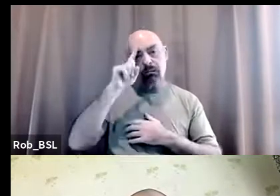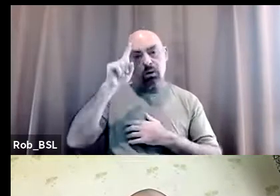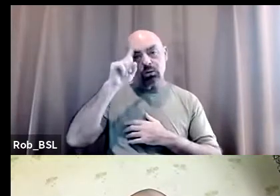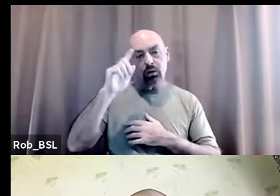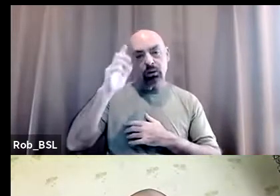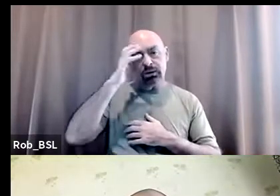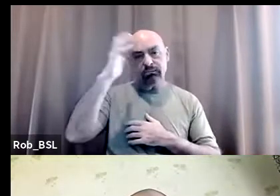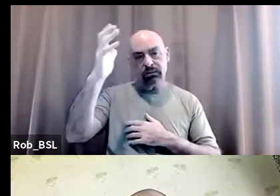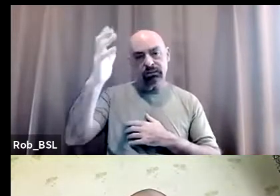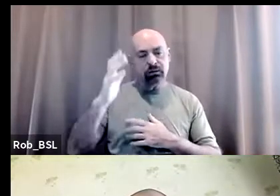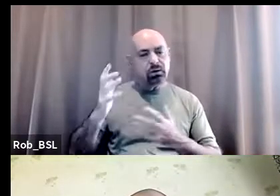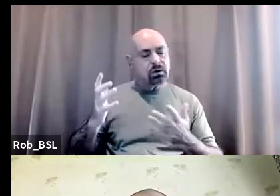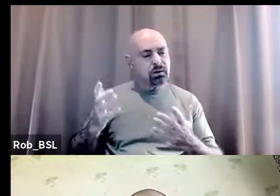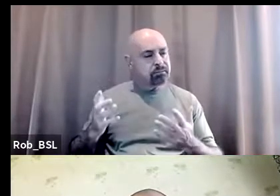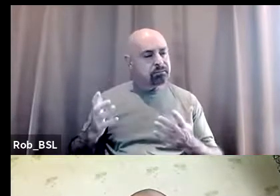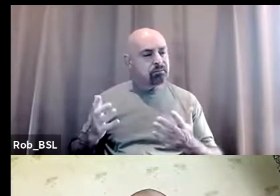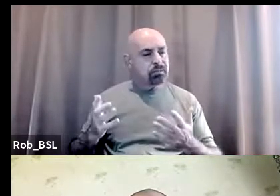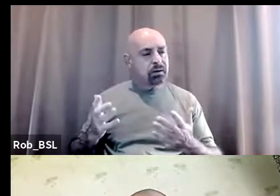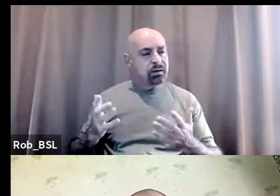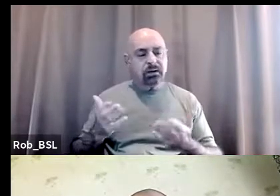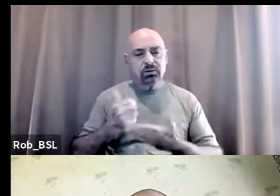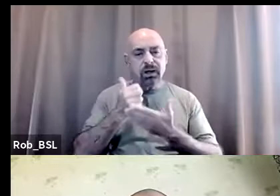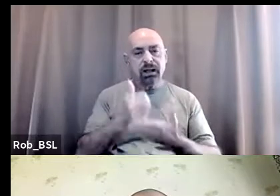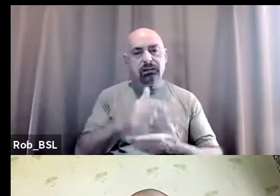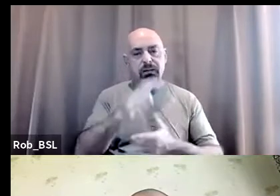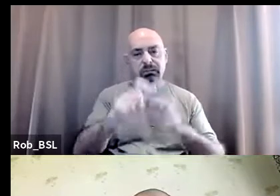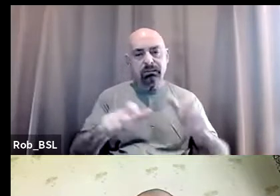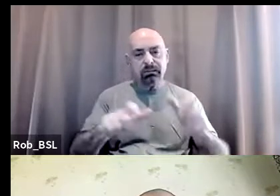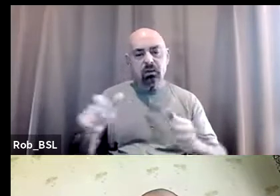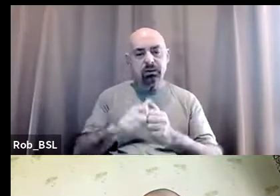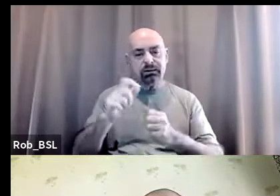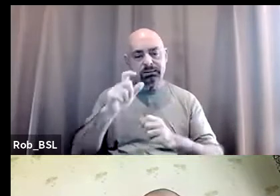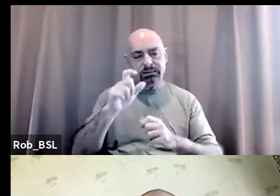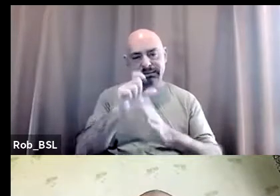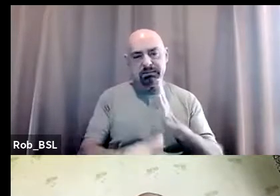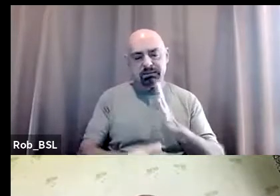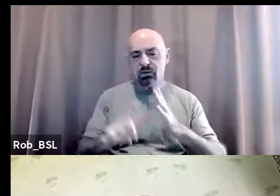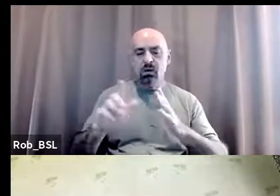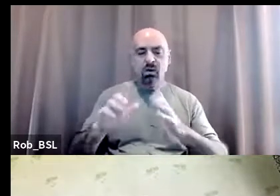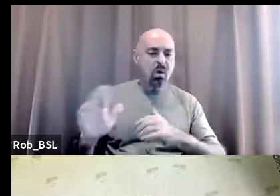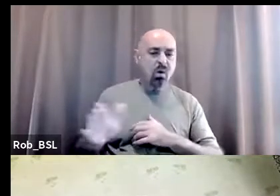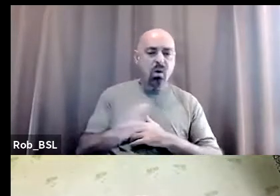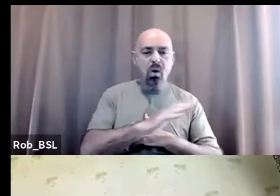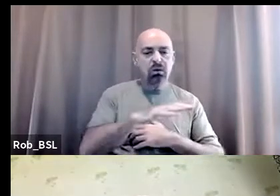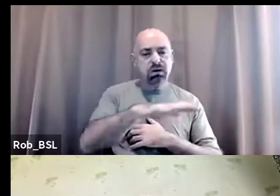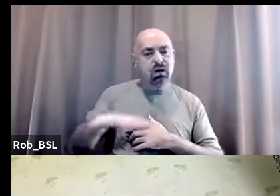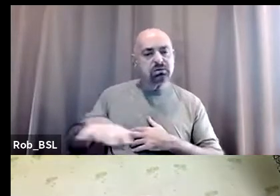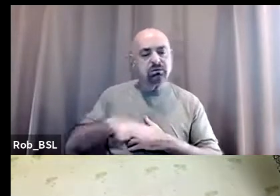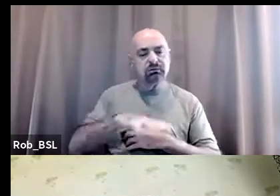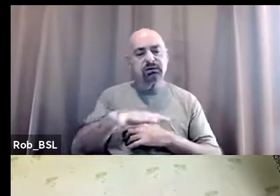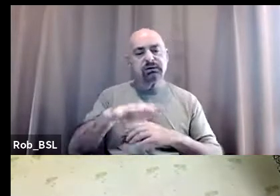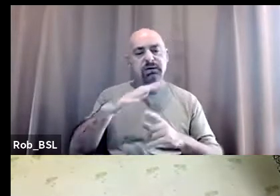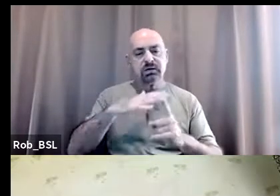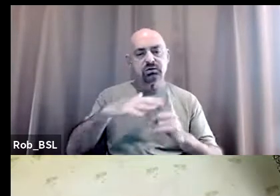боловсрох, хөгжих, үйлчилгээг нь одоо сайжруулах хууль эрх зүйн орчныг бүрдүүлсэн байгаа юм аа.